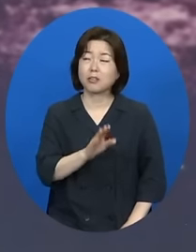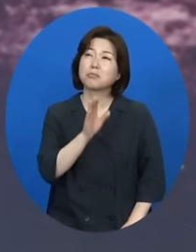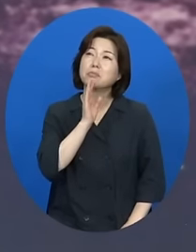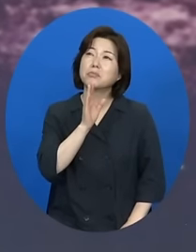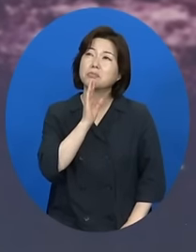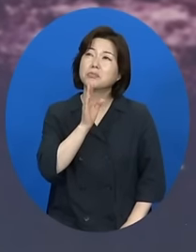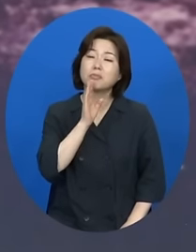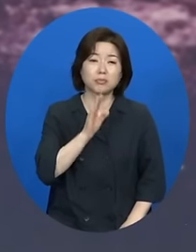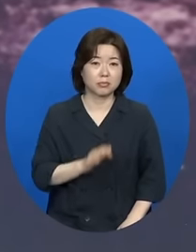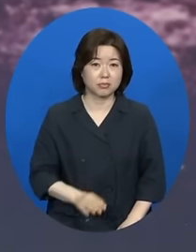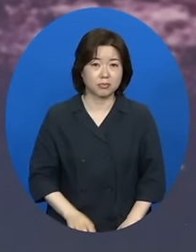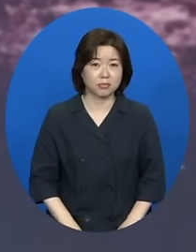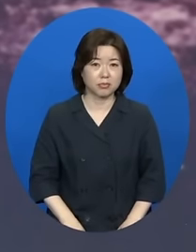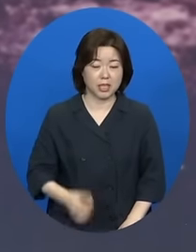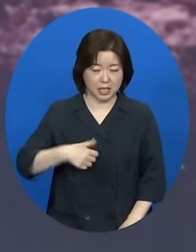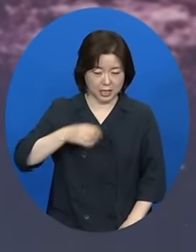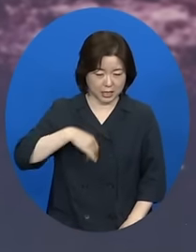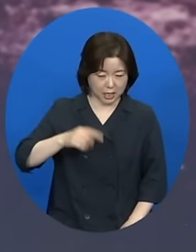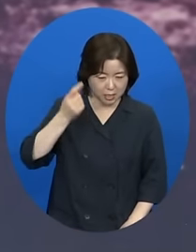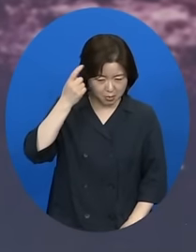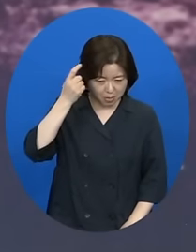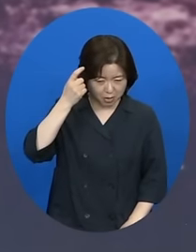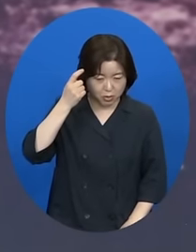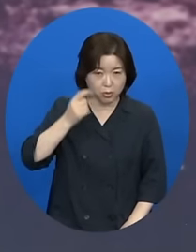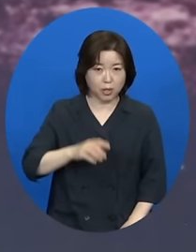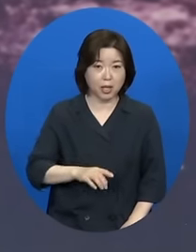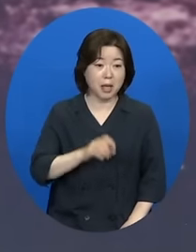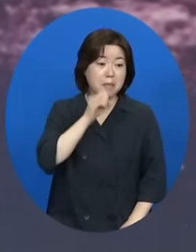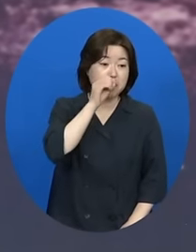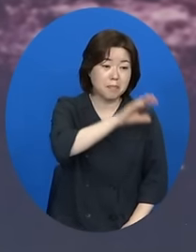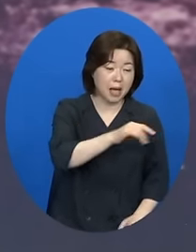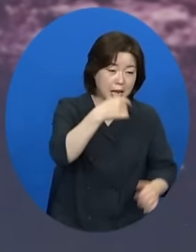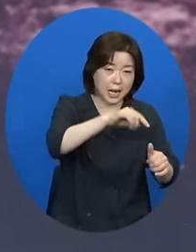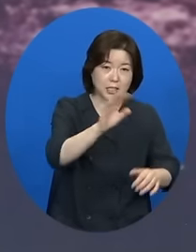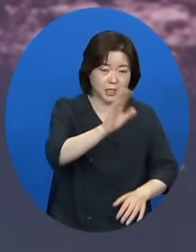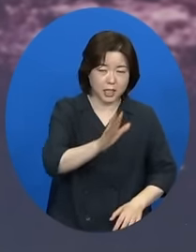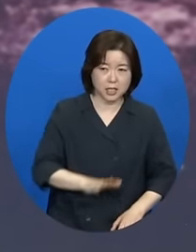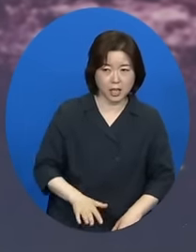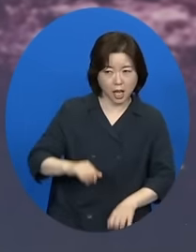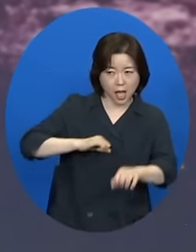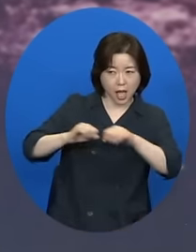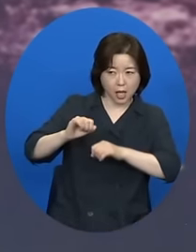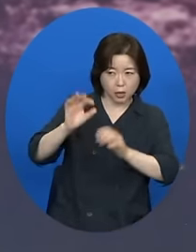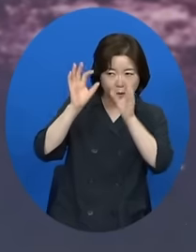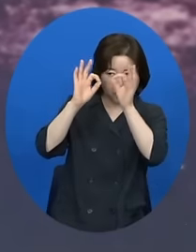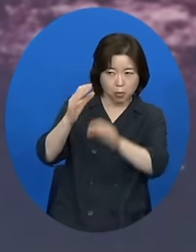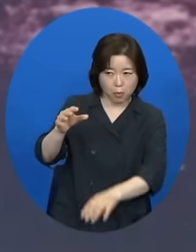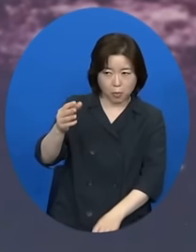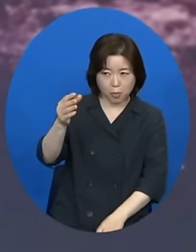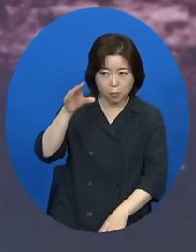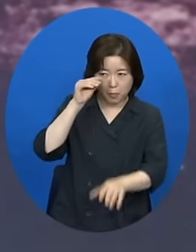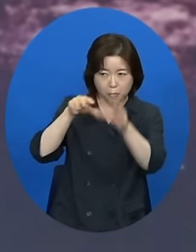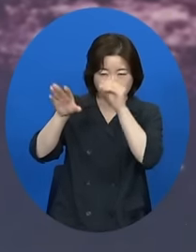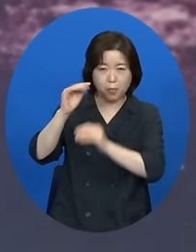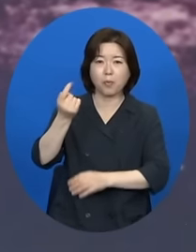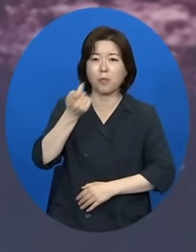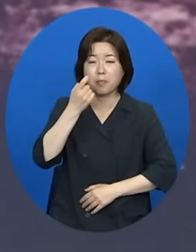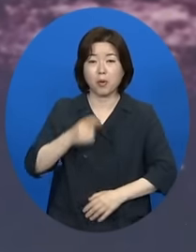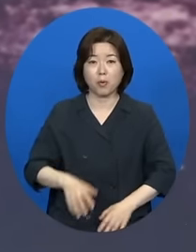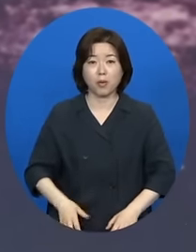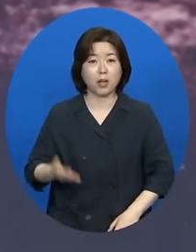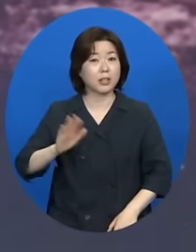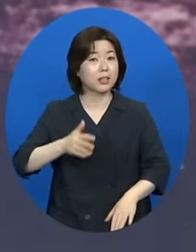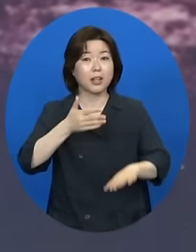보다. 자녀들은 부모님이 말한 게 아니라 행동하는 것을 보고 배웁니다. 근데